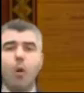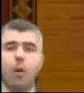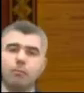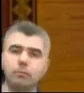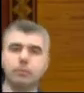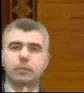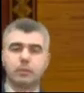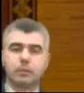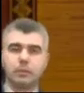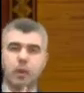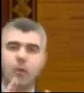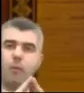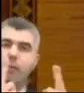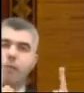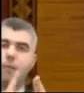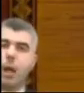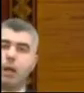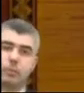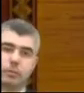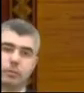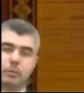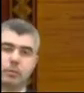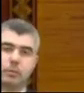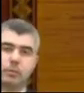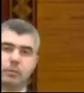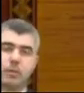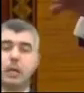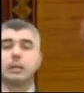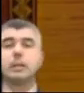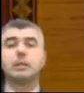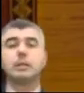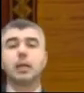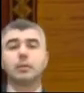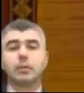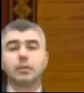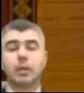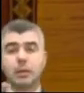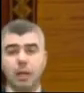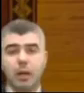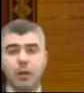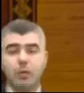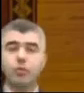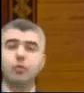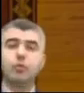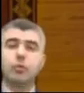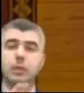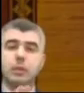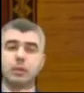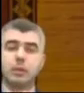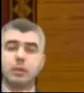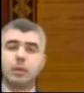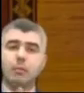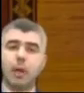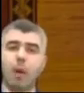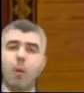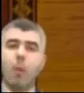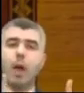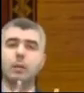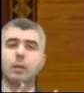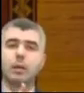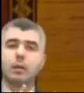بالوكالة الفرنسية للتنمية، والمغرب هو الشريك الأول لها في العالم، وفي استراتيجية واضحة